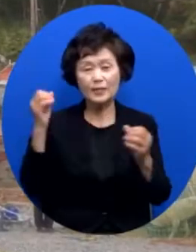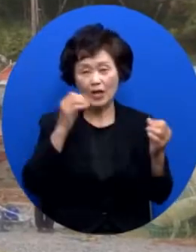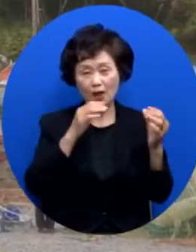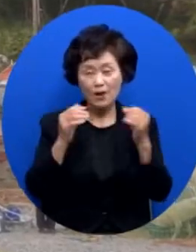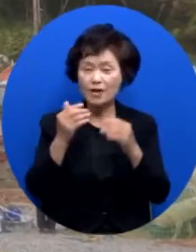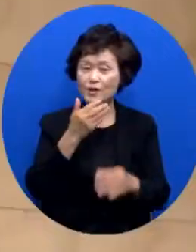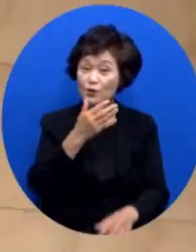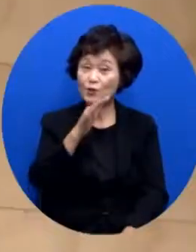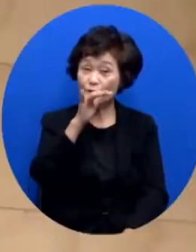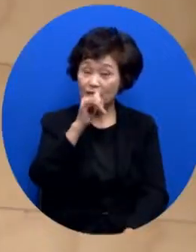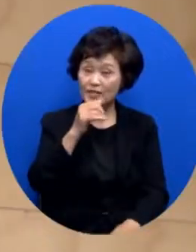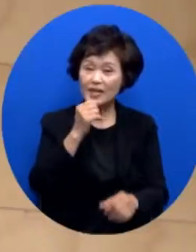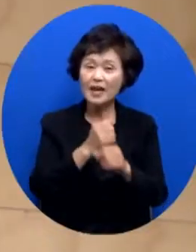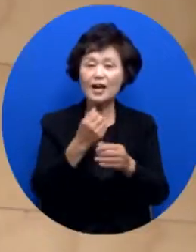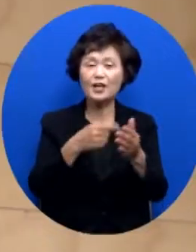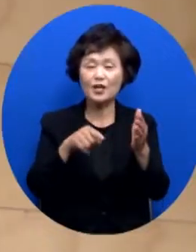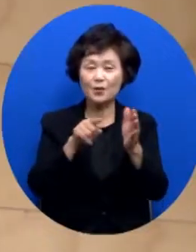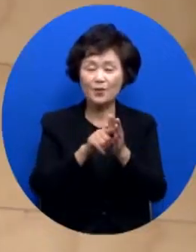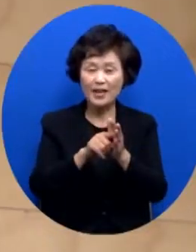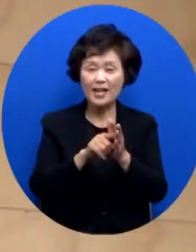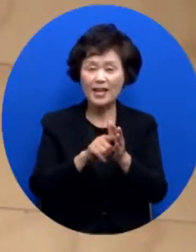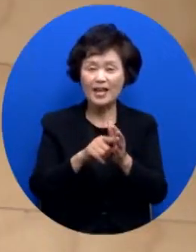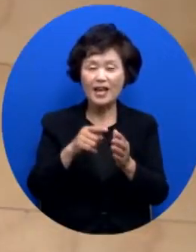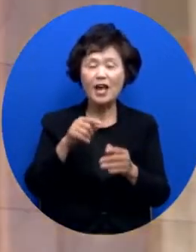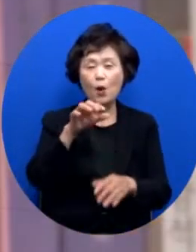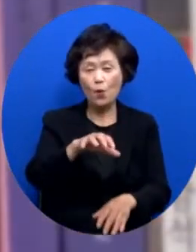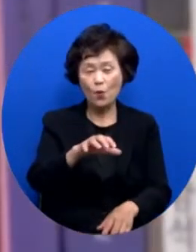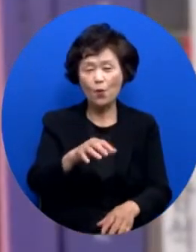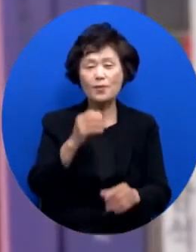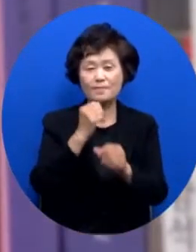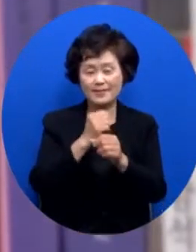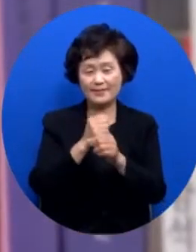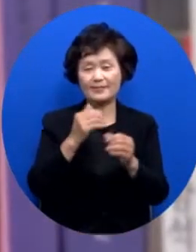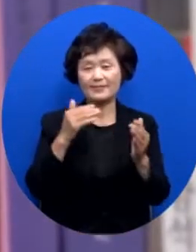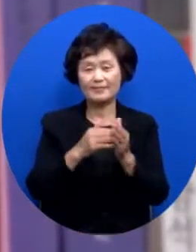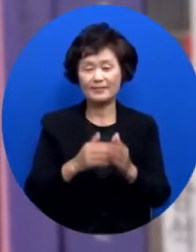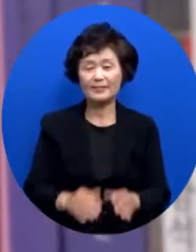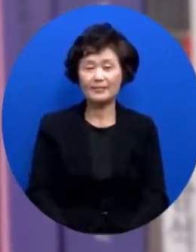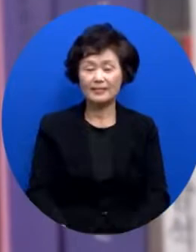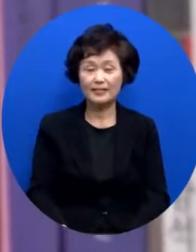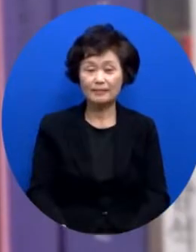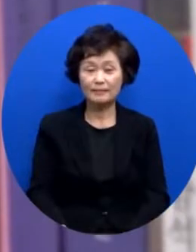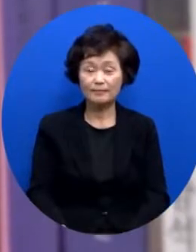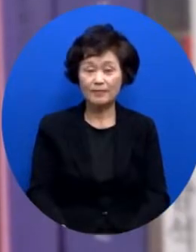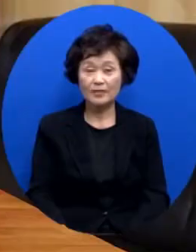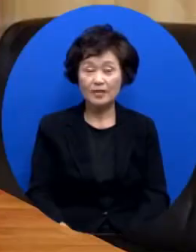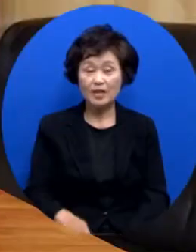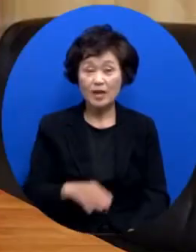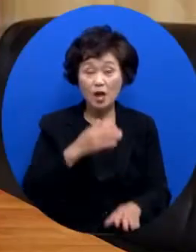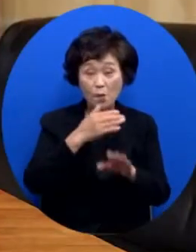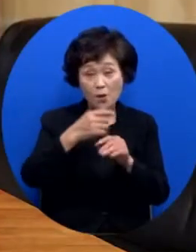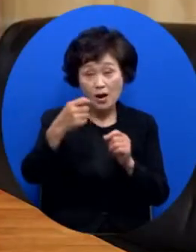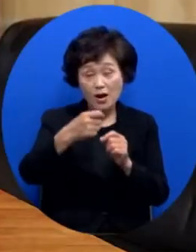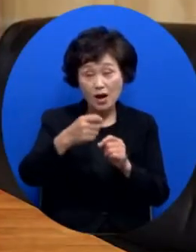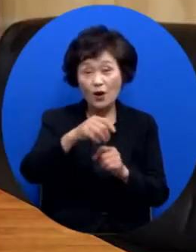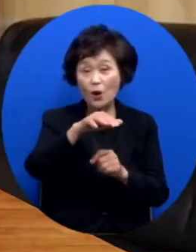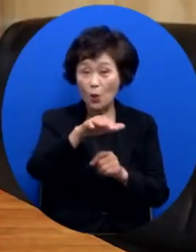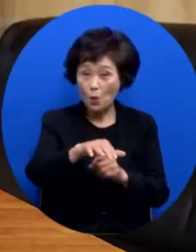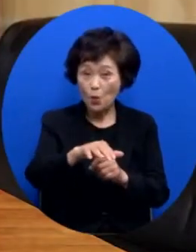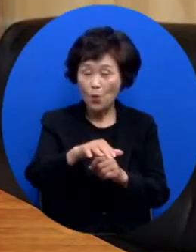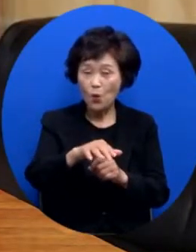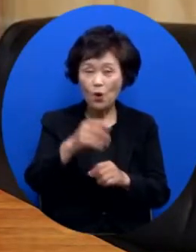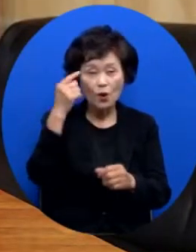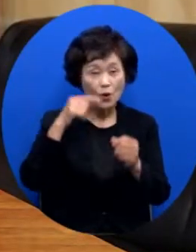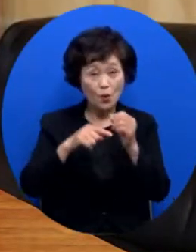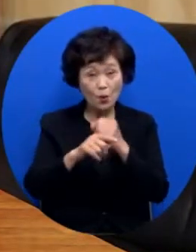하기 위해서 작은 평화 공간을 만들었습니다. 대북 접경 지역인 이곳 강화도가 목사님께 굉장히